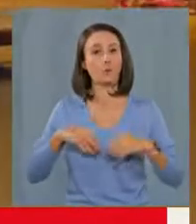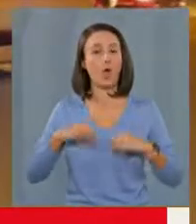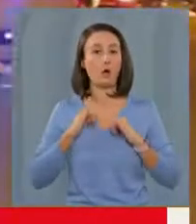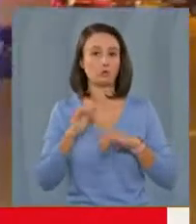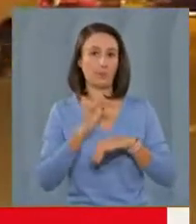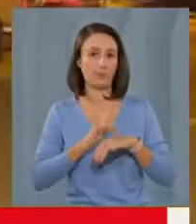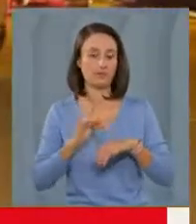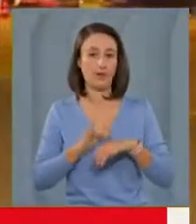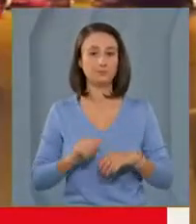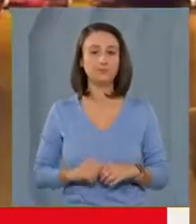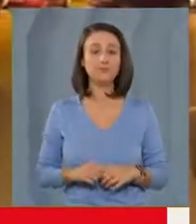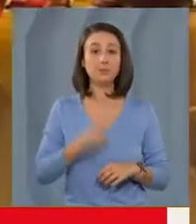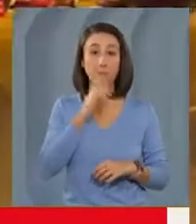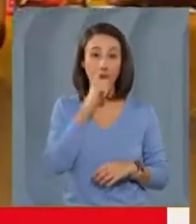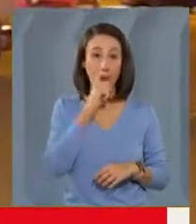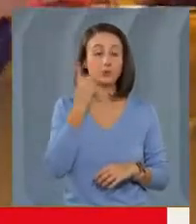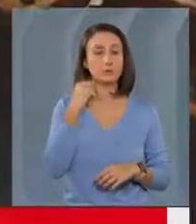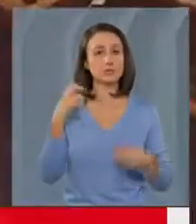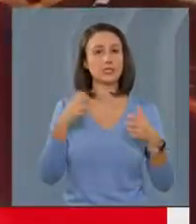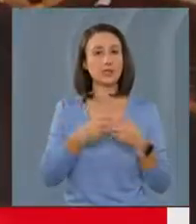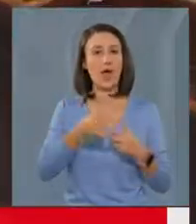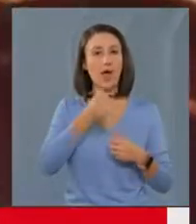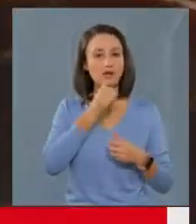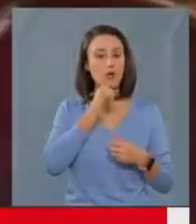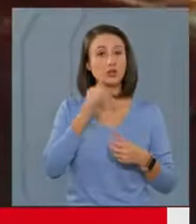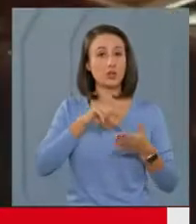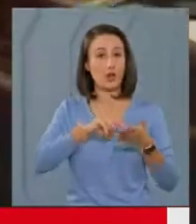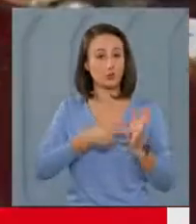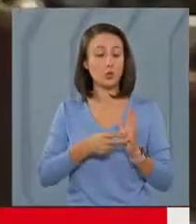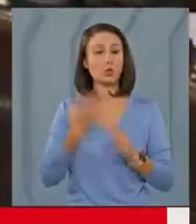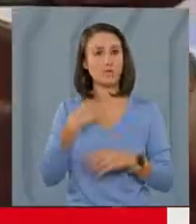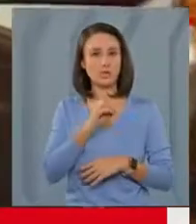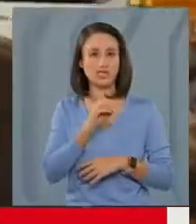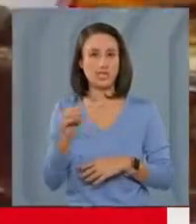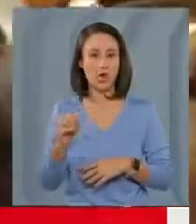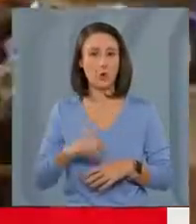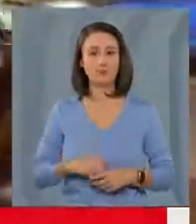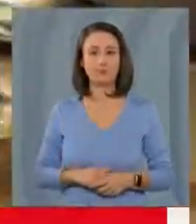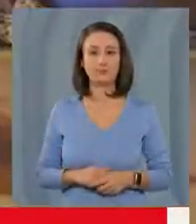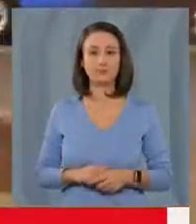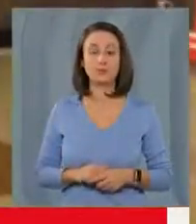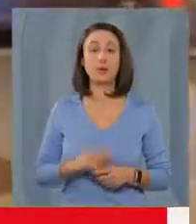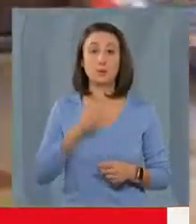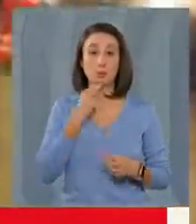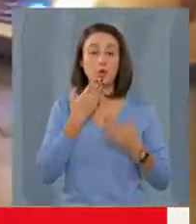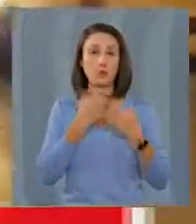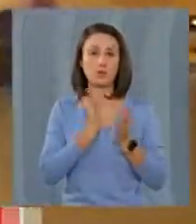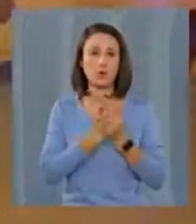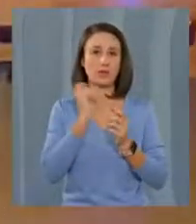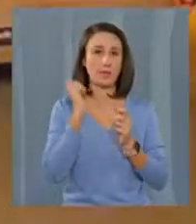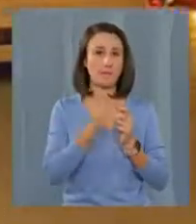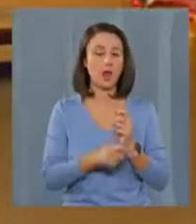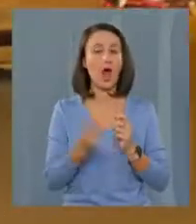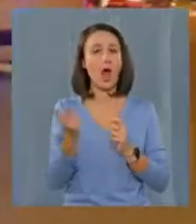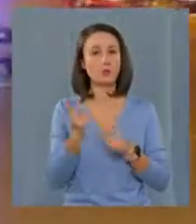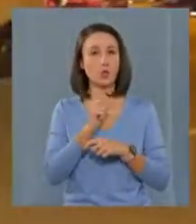îngrijiri medicale bărbatului i a fost testată alcoolemia iar rezultatul a fost negativ Polițiștii au deschis dosare penale